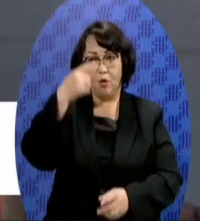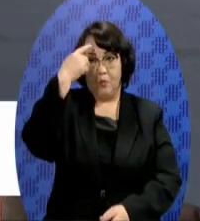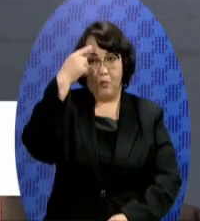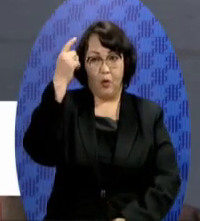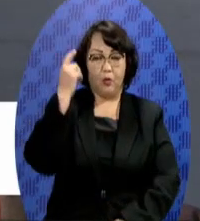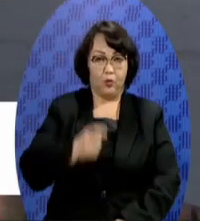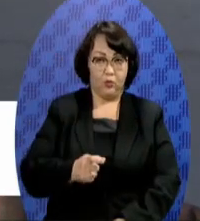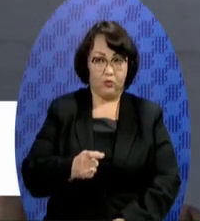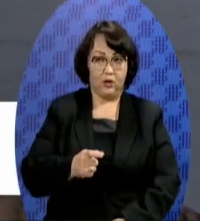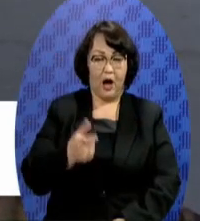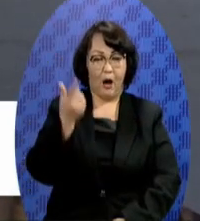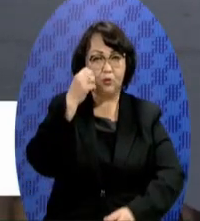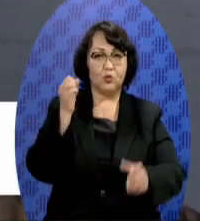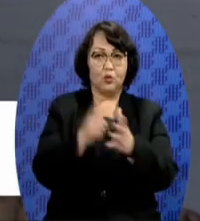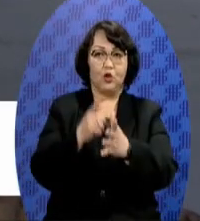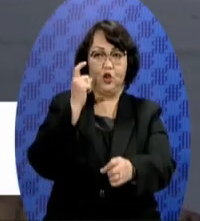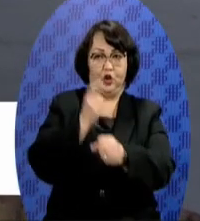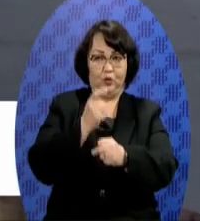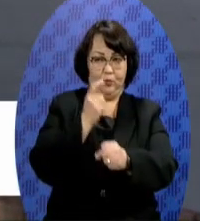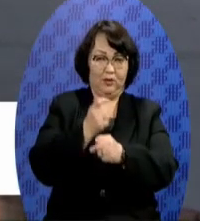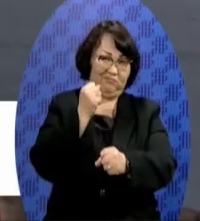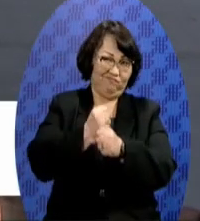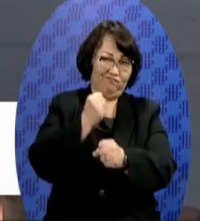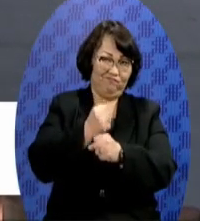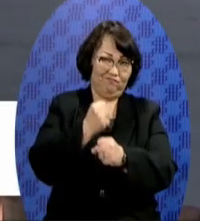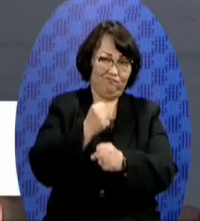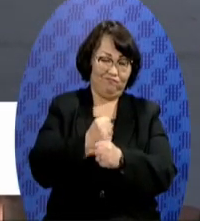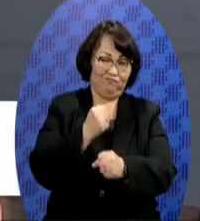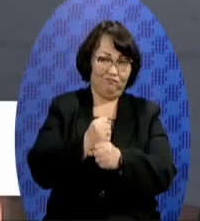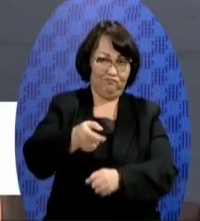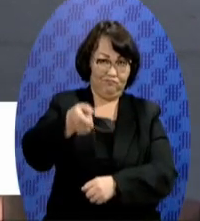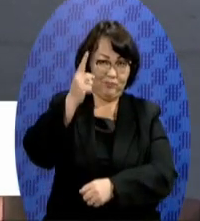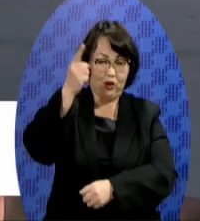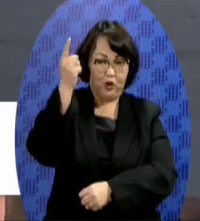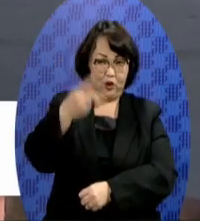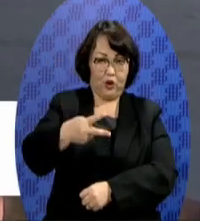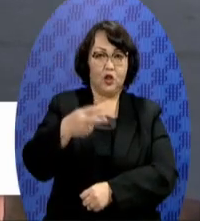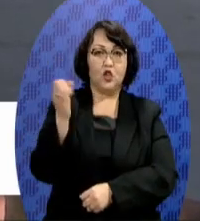зөвл хөдлөмөр юм да. Тэ. Нэгдүгээрт хоёрдугаарт ёс